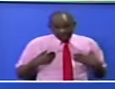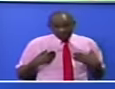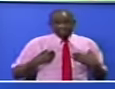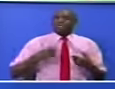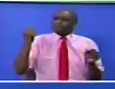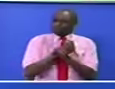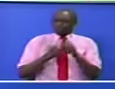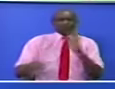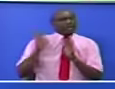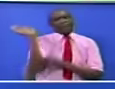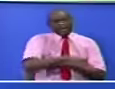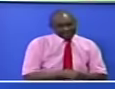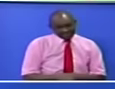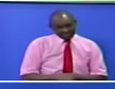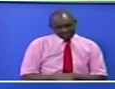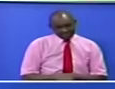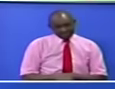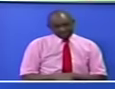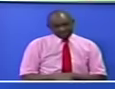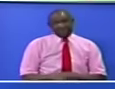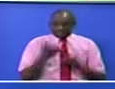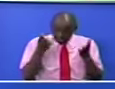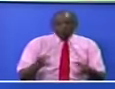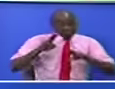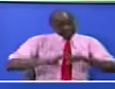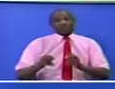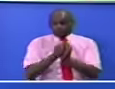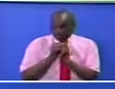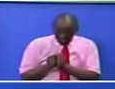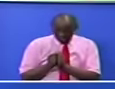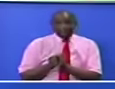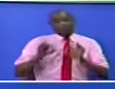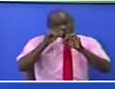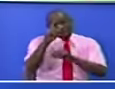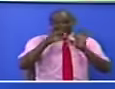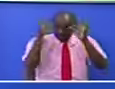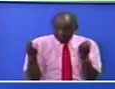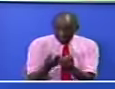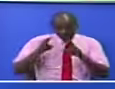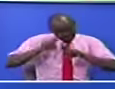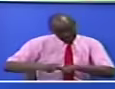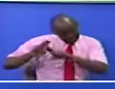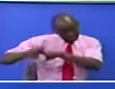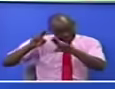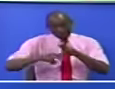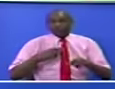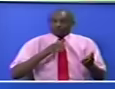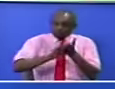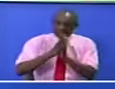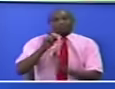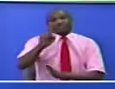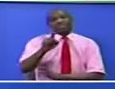huwezi mrudisha. Na ndio maana tumeketi, tumekaa kama familia, na tukasamehe